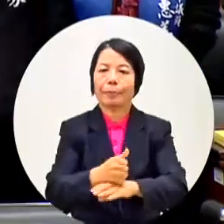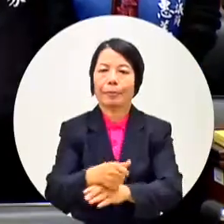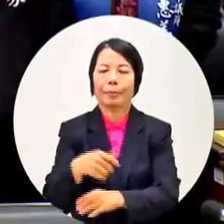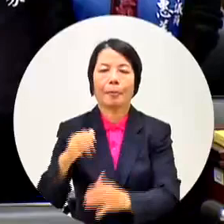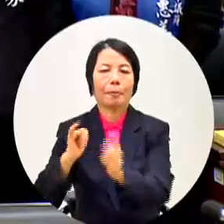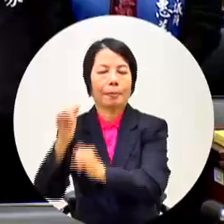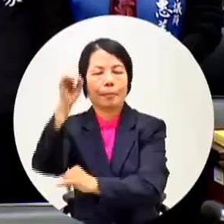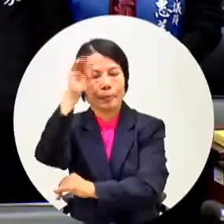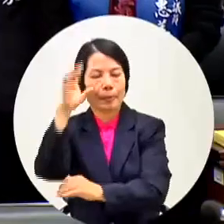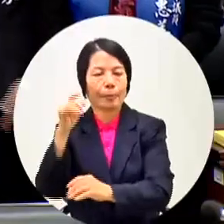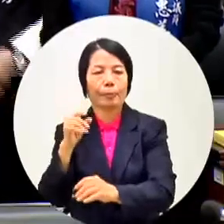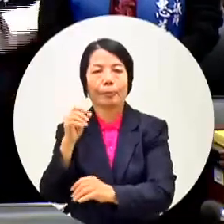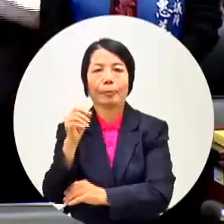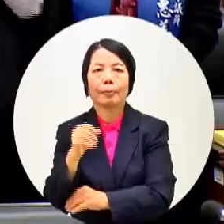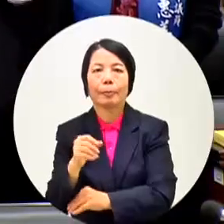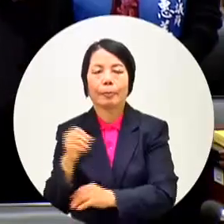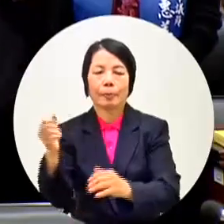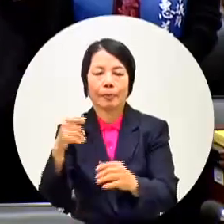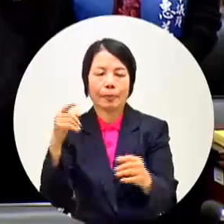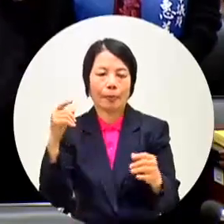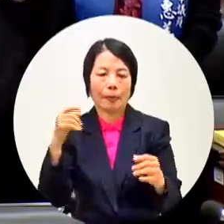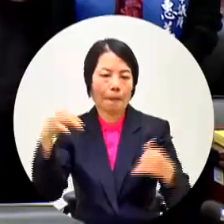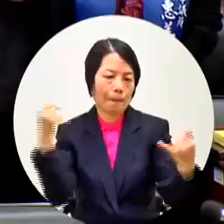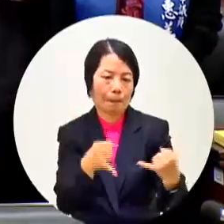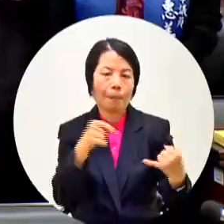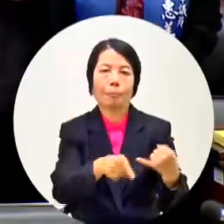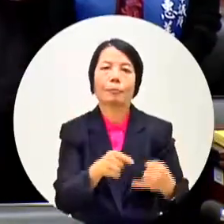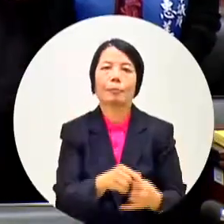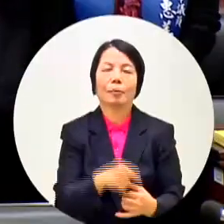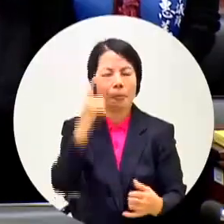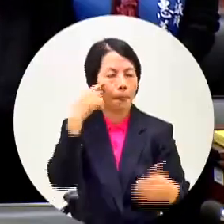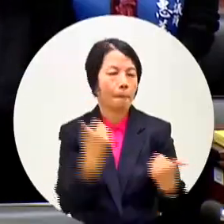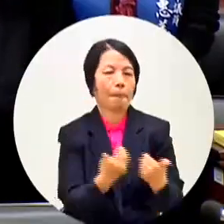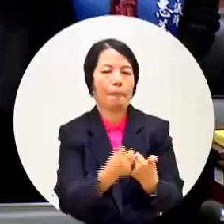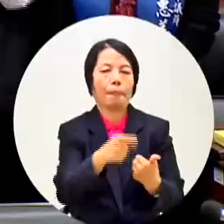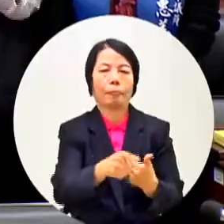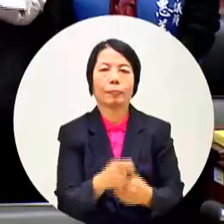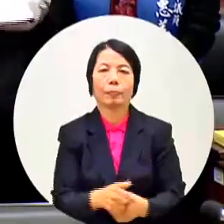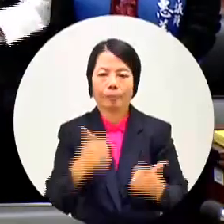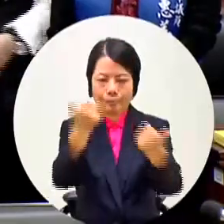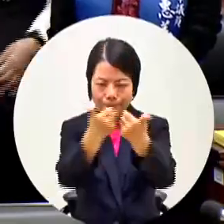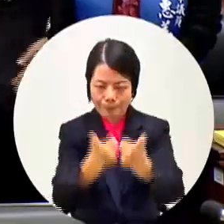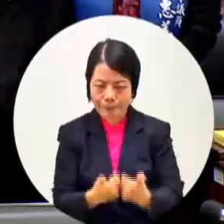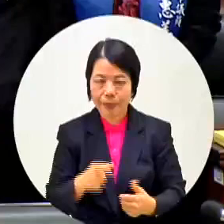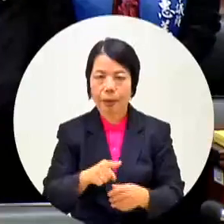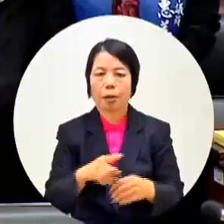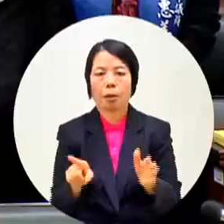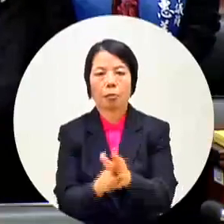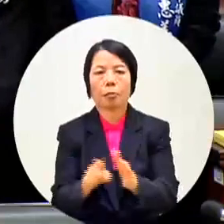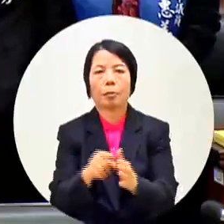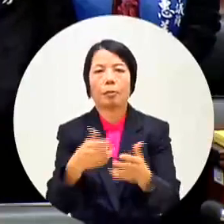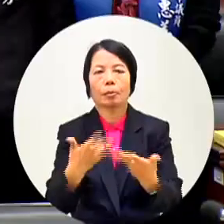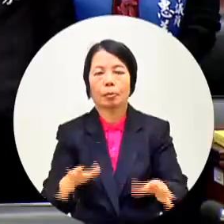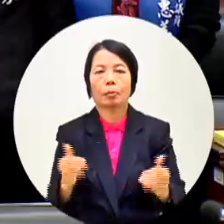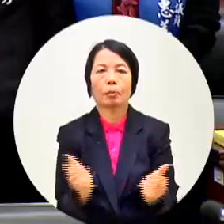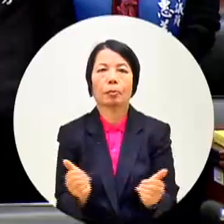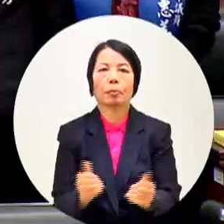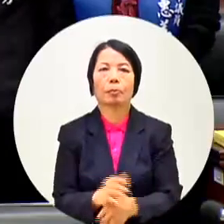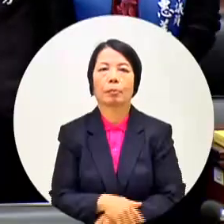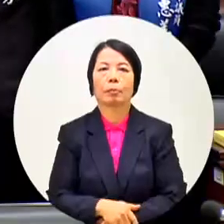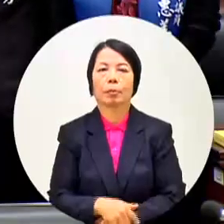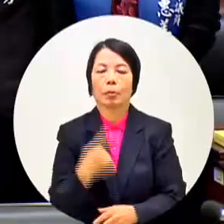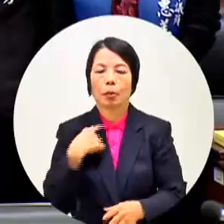朋友们所提到的各项的依据跟问题，我在讲逢韩必反，逢中必